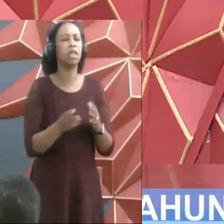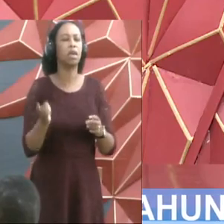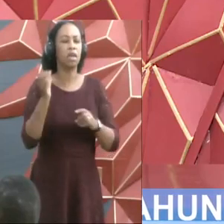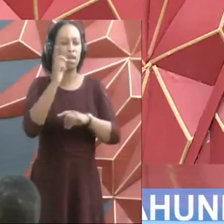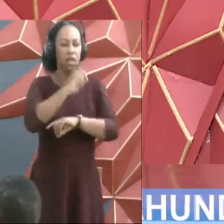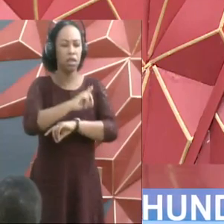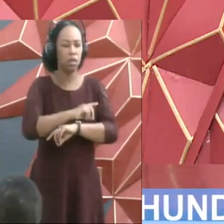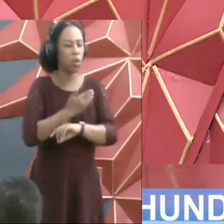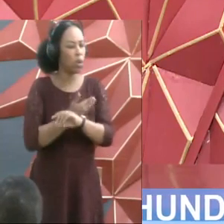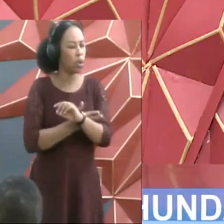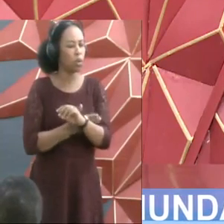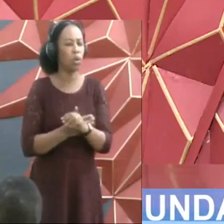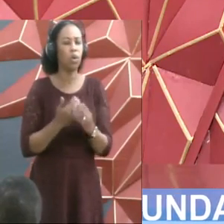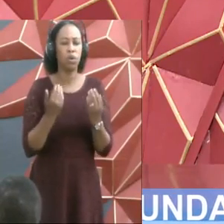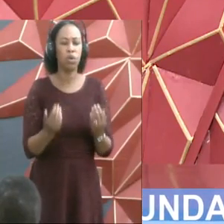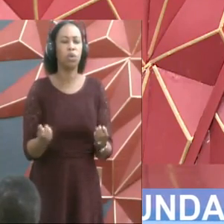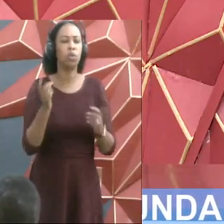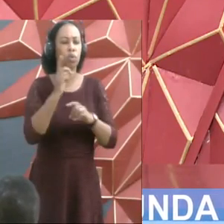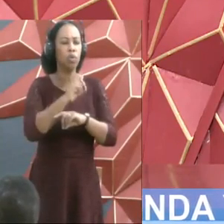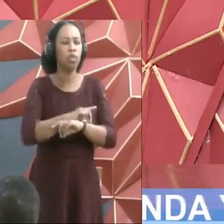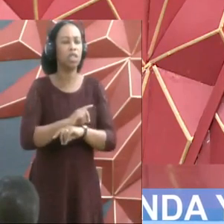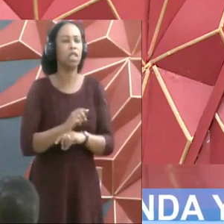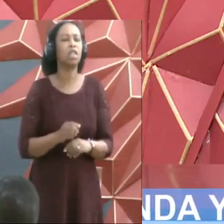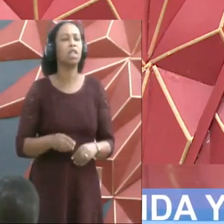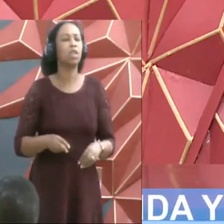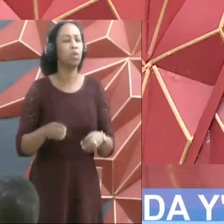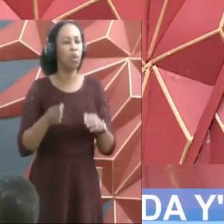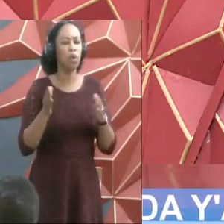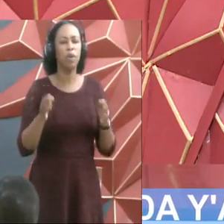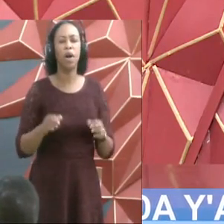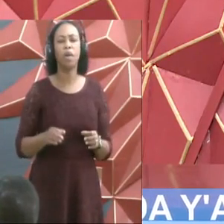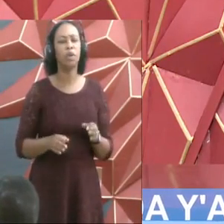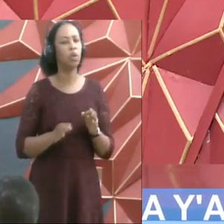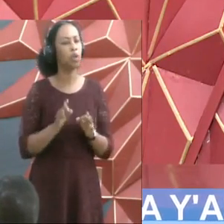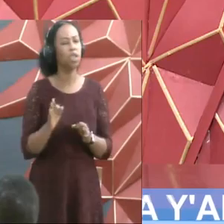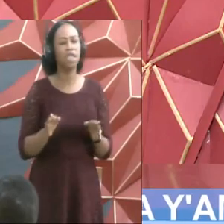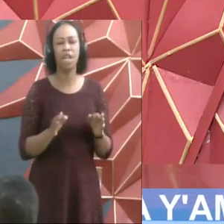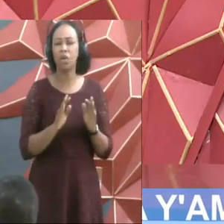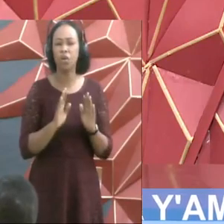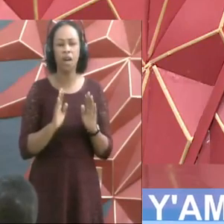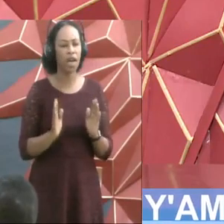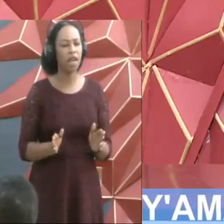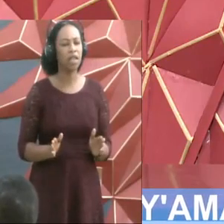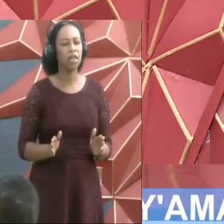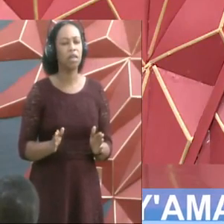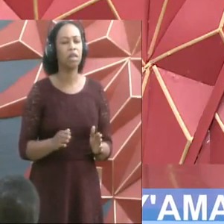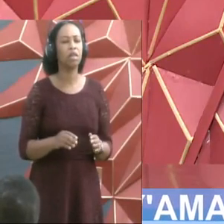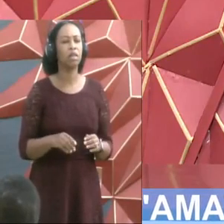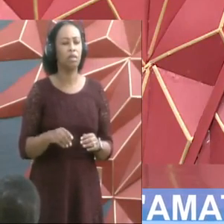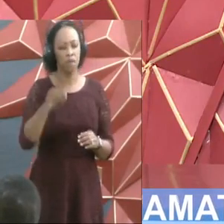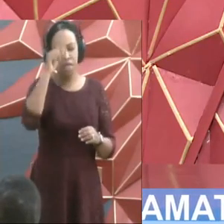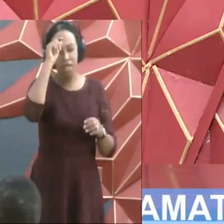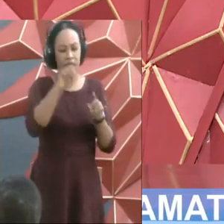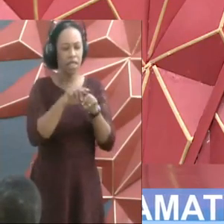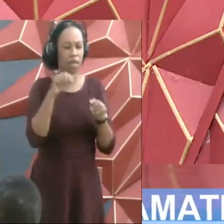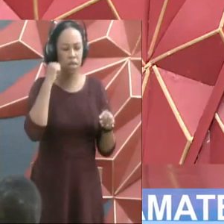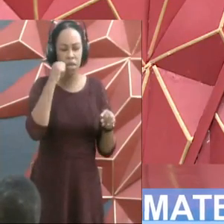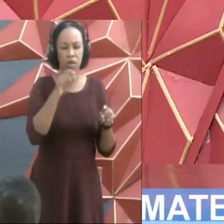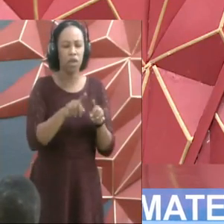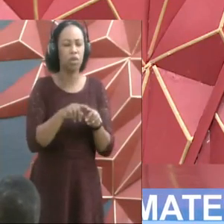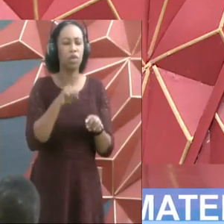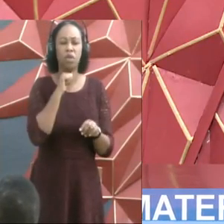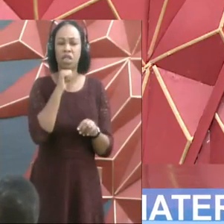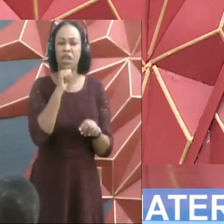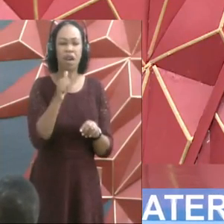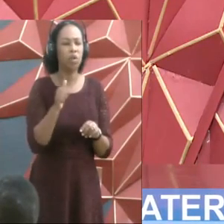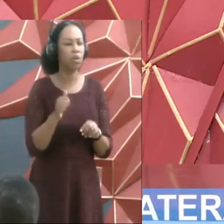Kubera ko nta wundi ukwiriye ari wowe ukwiriye wenyine. Mwene data na mushiki wanjye tudakwiriye. Ariko ku bwawe mwami twitwa abera.